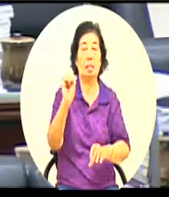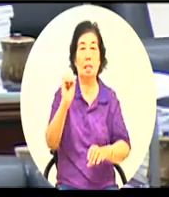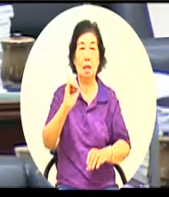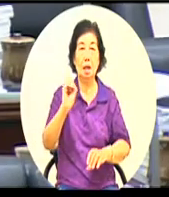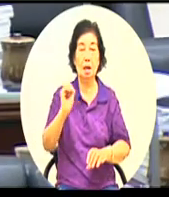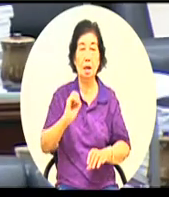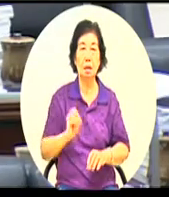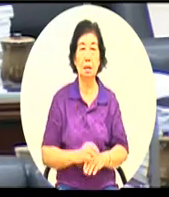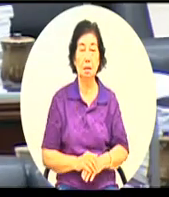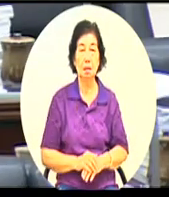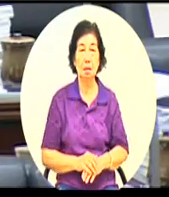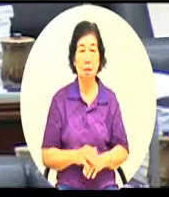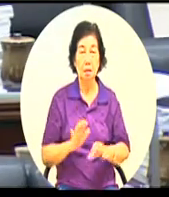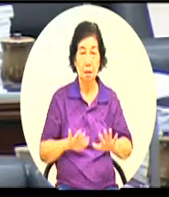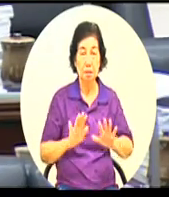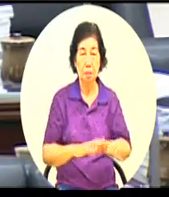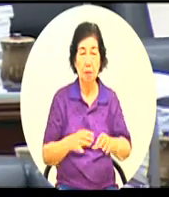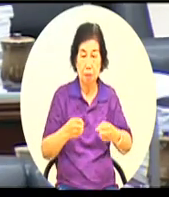捷运、